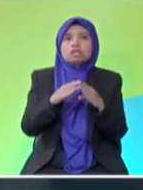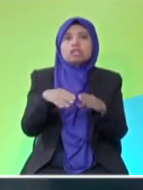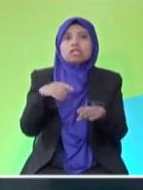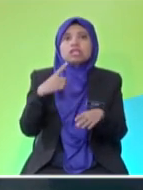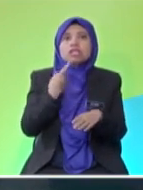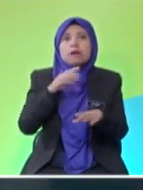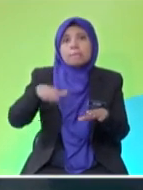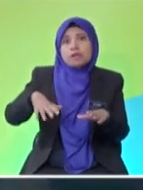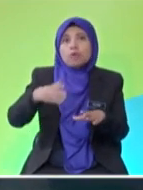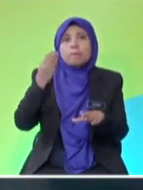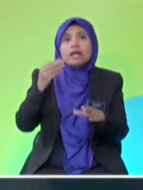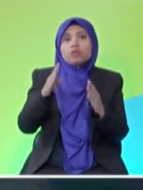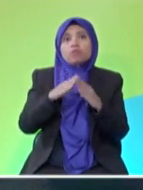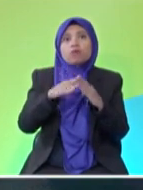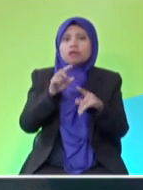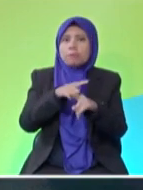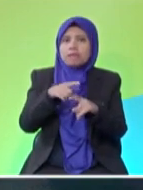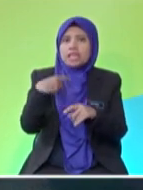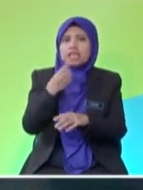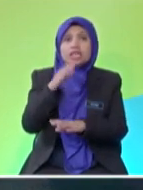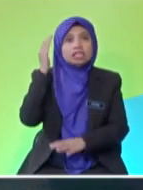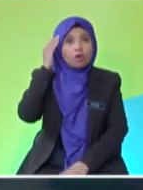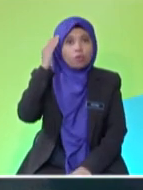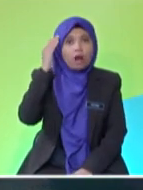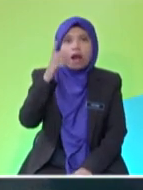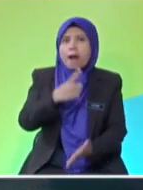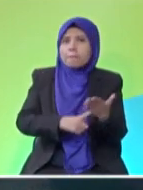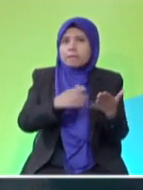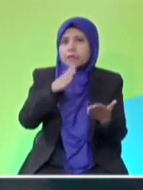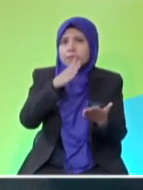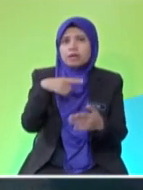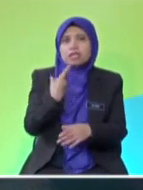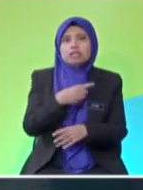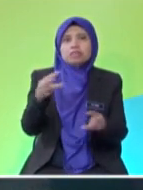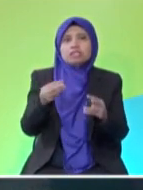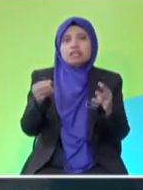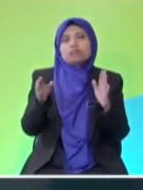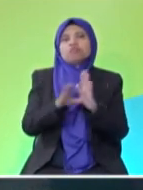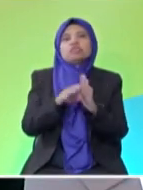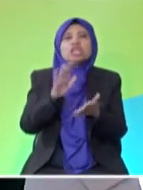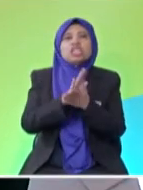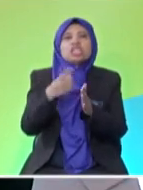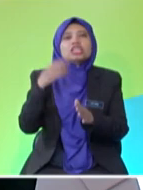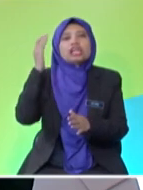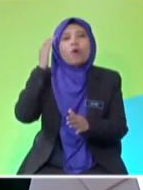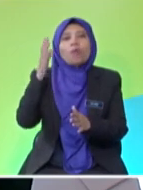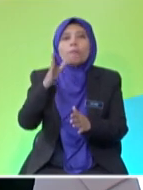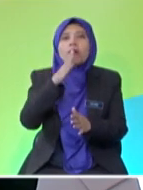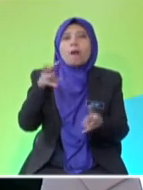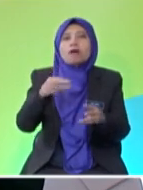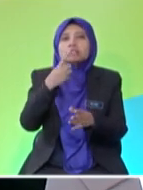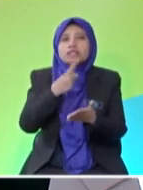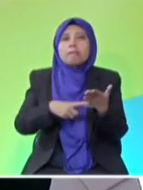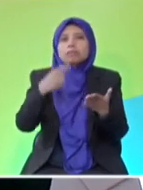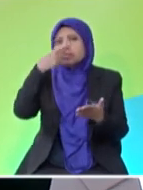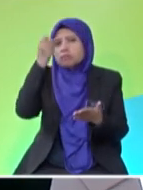dah apa yang ibu kita masak kita gunakan diri Apa jadi walaupun kita tak melihat lagi